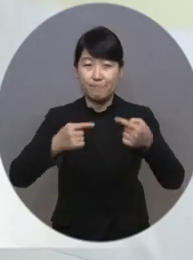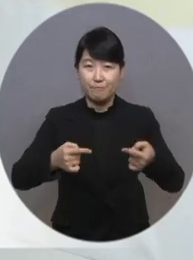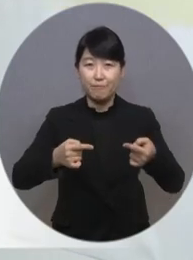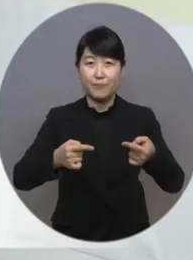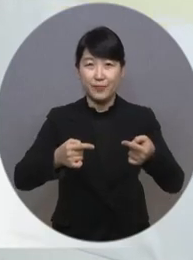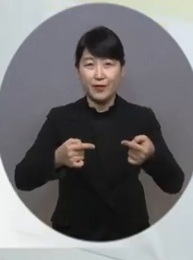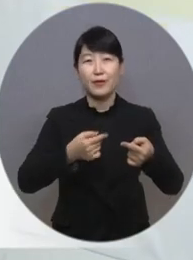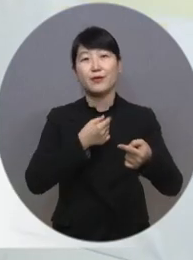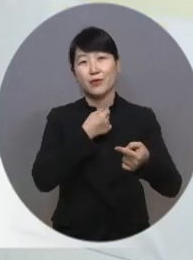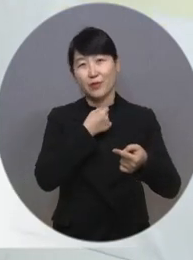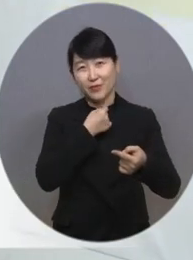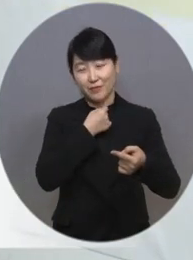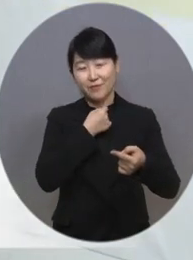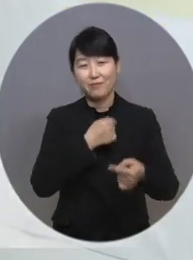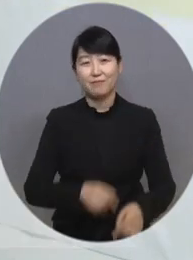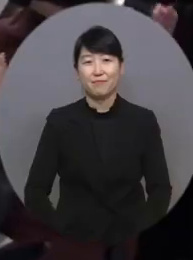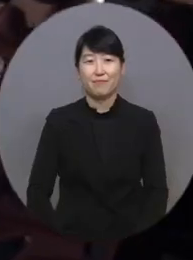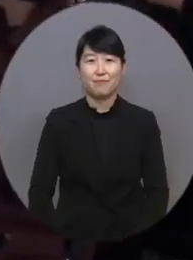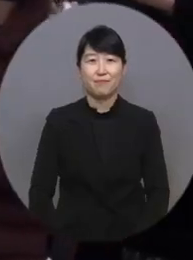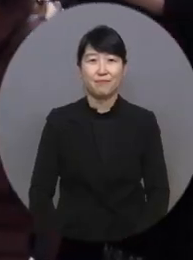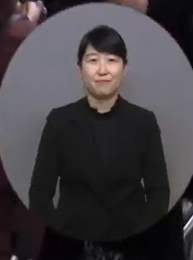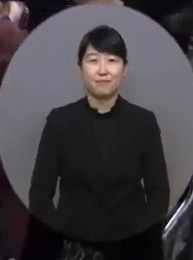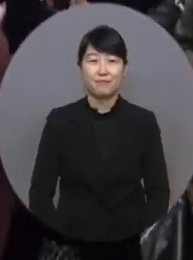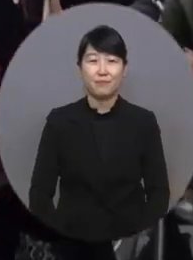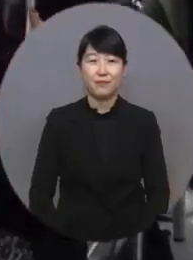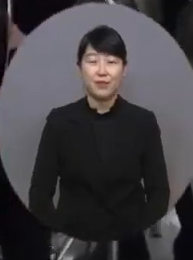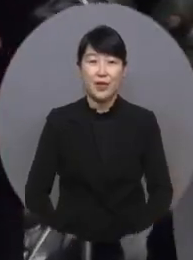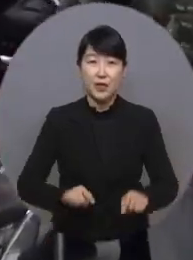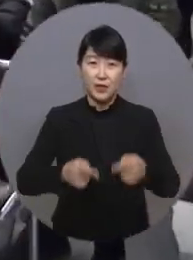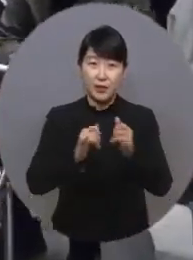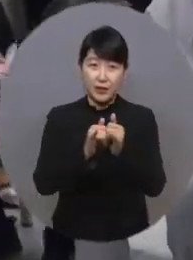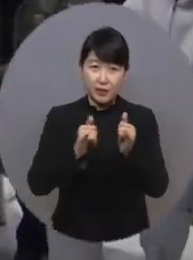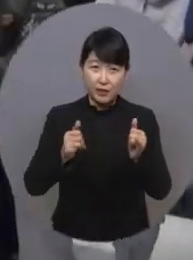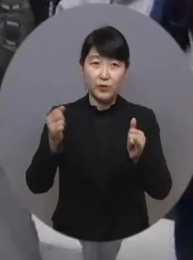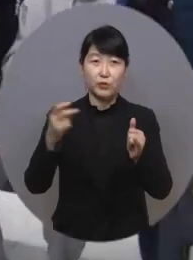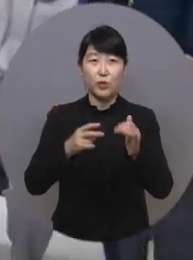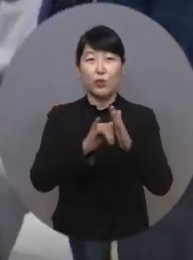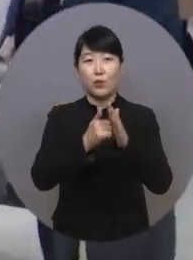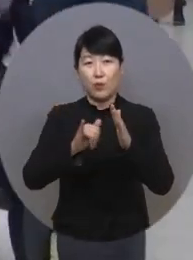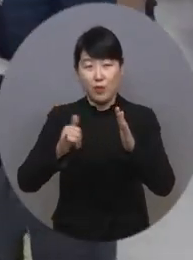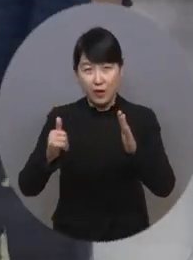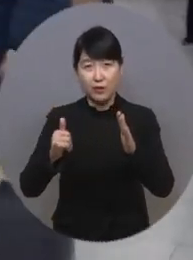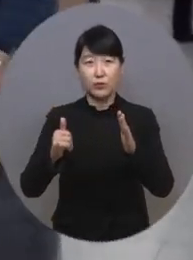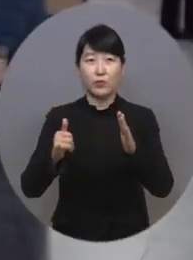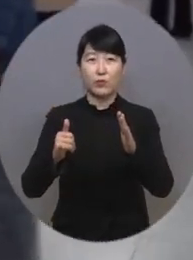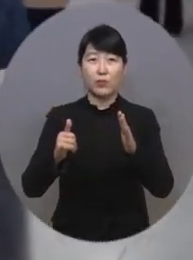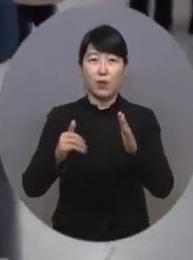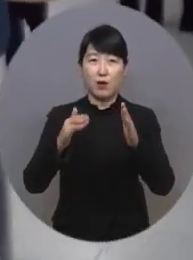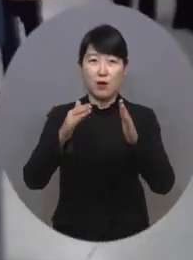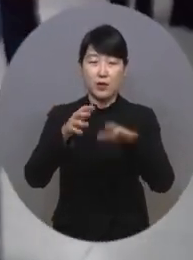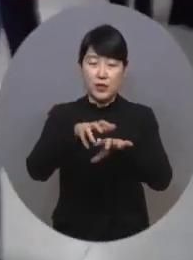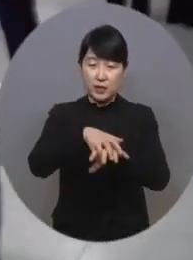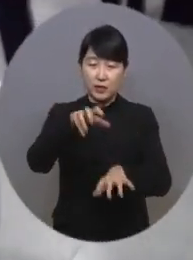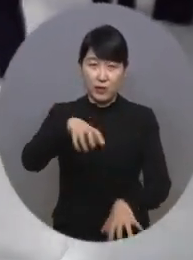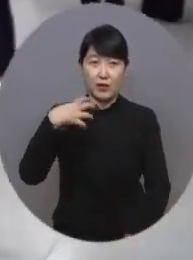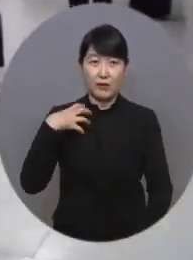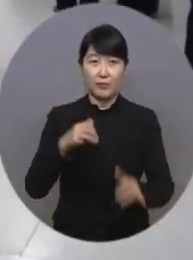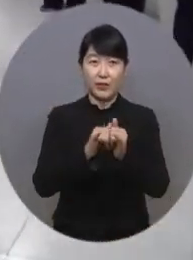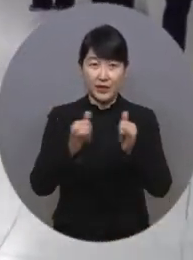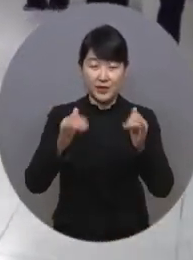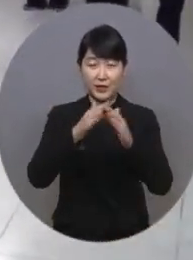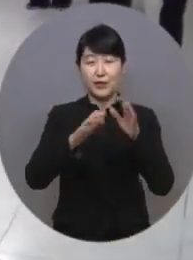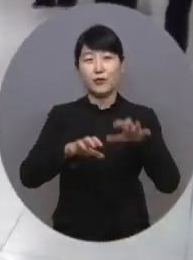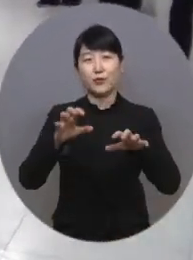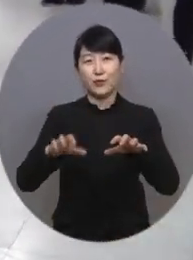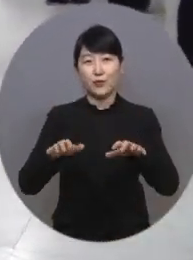참여하셨으면 부탁드립니다. 참여 작가들, 가족, 기관 관계자, 이웃들도 관람의 즐거움으로